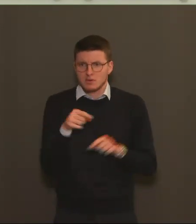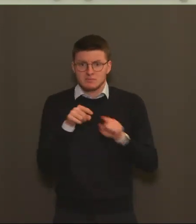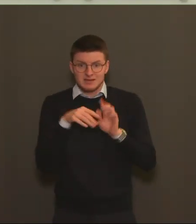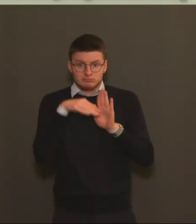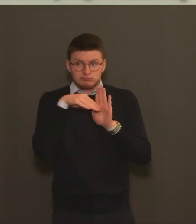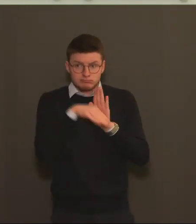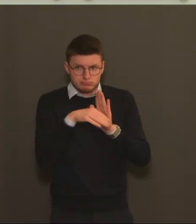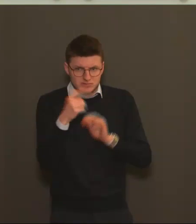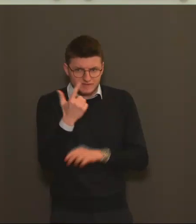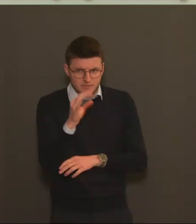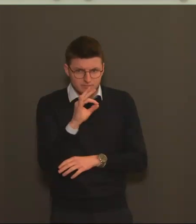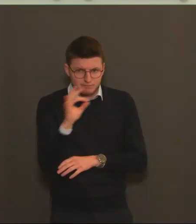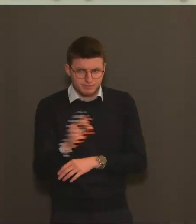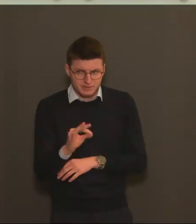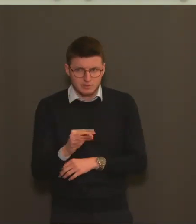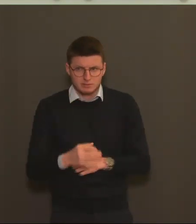week ervoor.